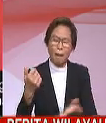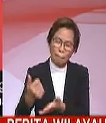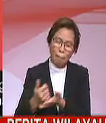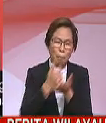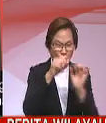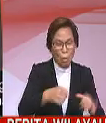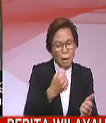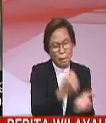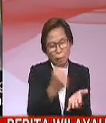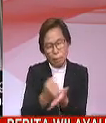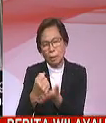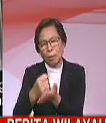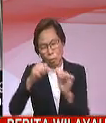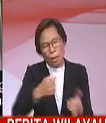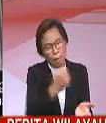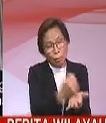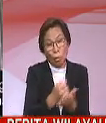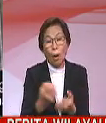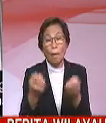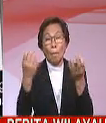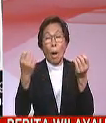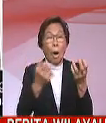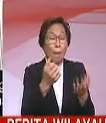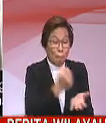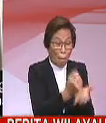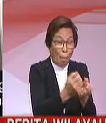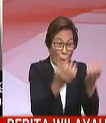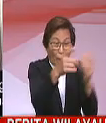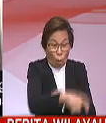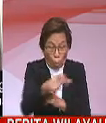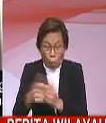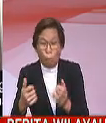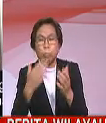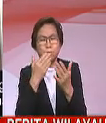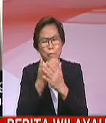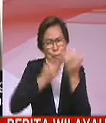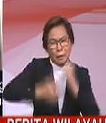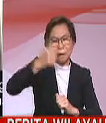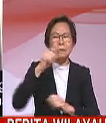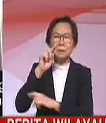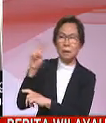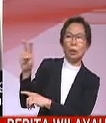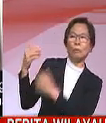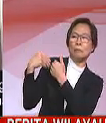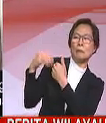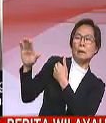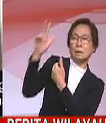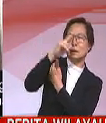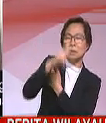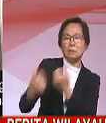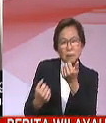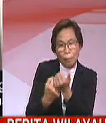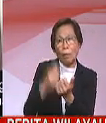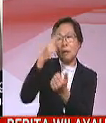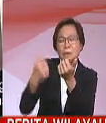beberapa orang is OK lah. Kalau kita bantu lebih banyak orang, tentu saja lebih baik. Just nak tengok pemerintah nak apa lah. Boleh support atau